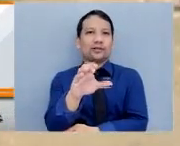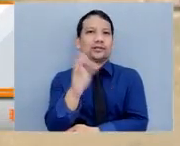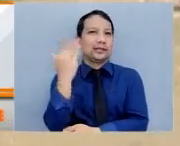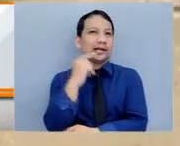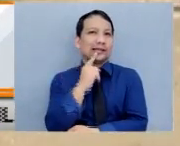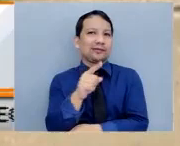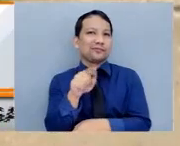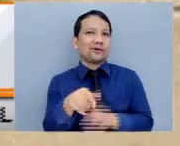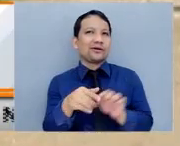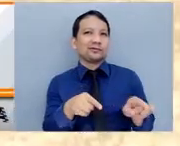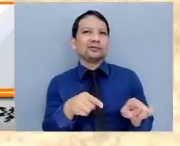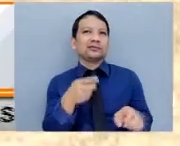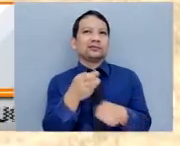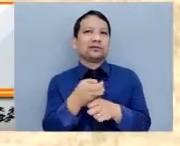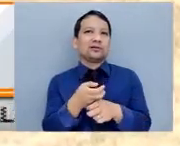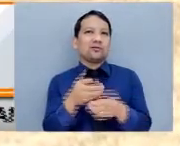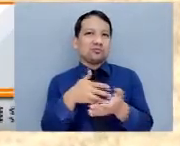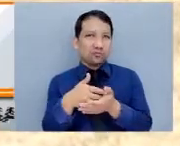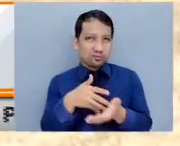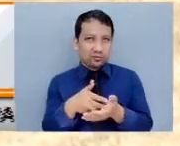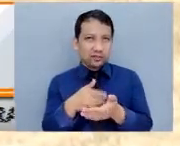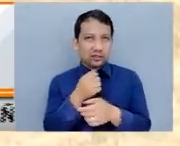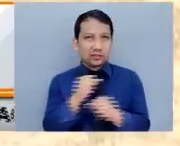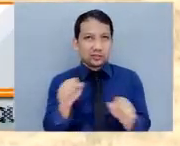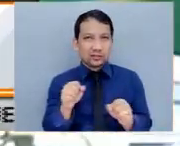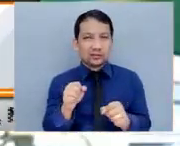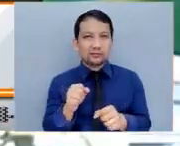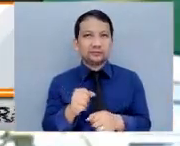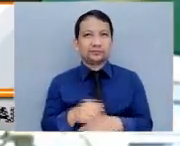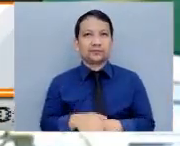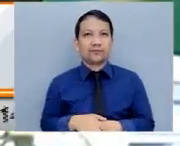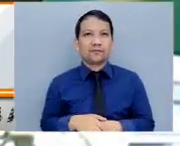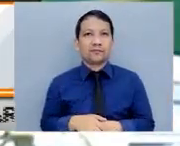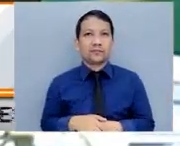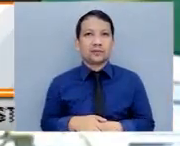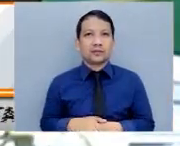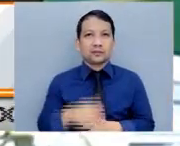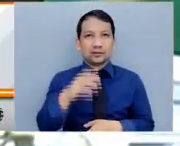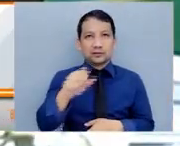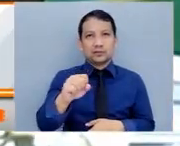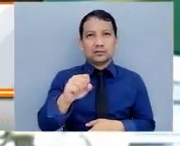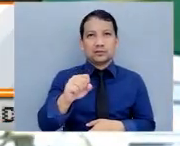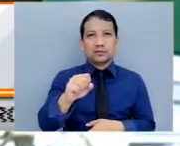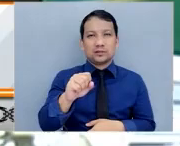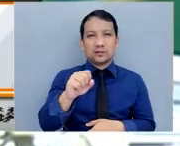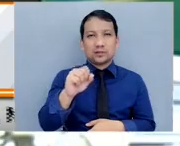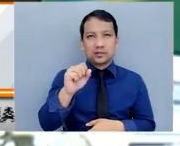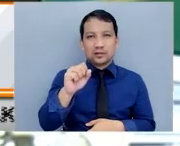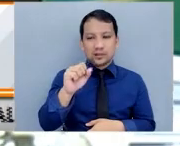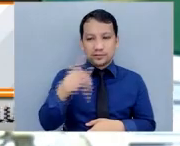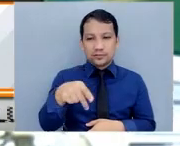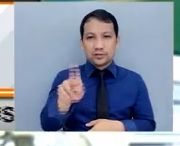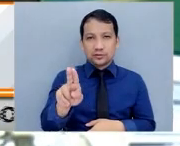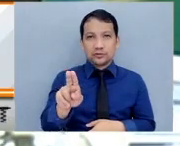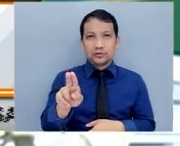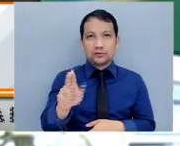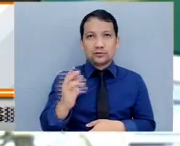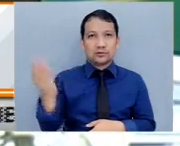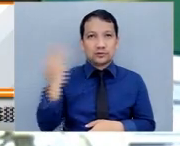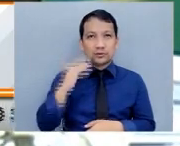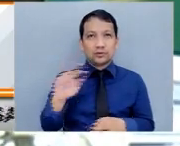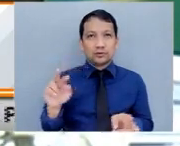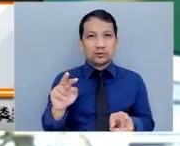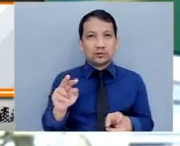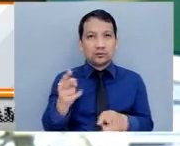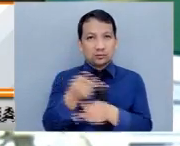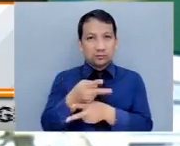security na mahina nga ang seguridad sa Bilibid. Wala na pong SPU and keepers. Wala na pong